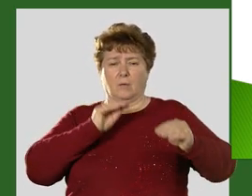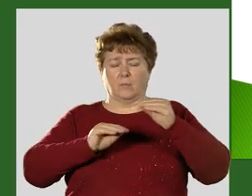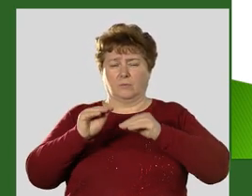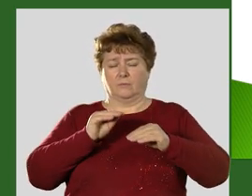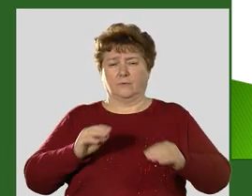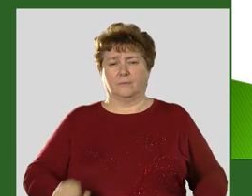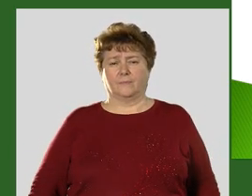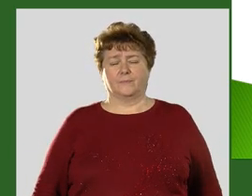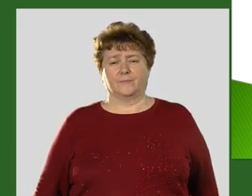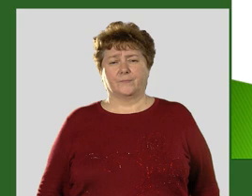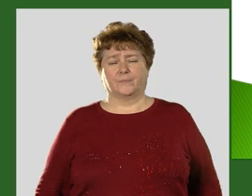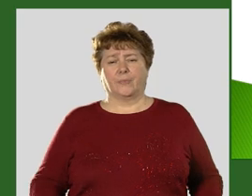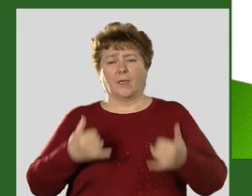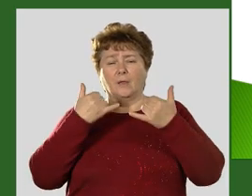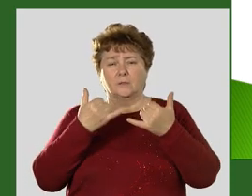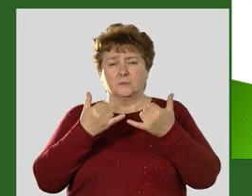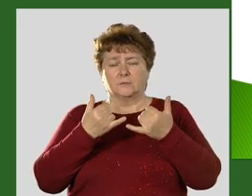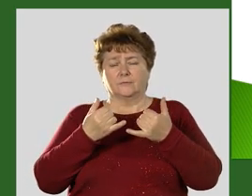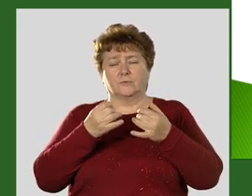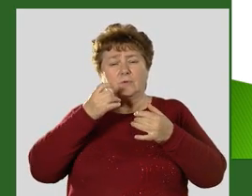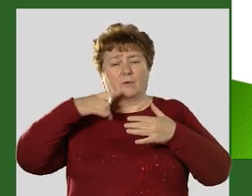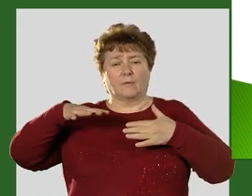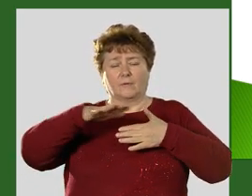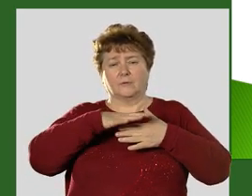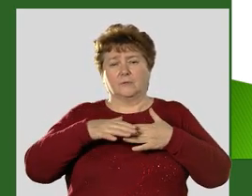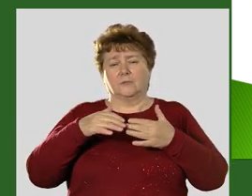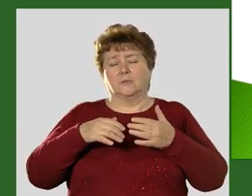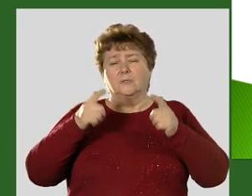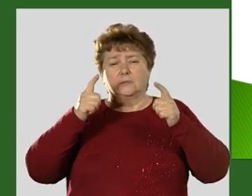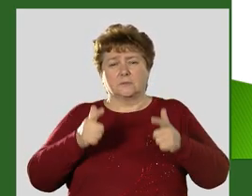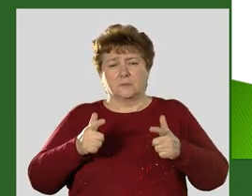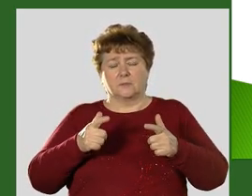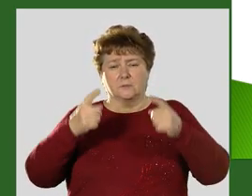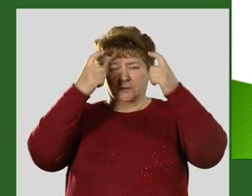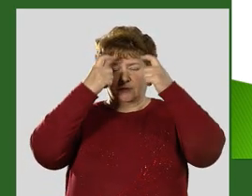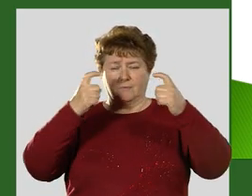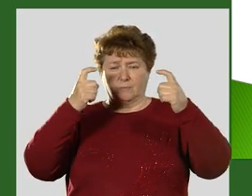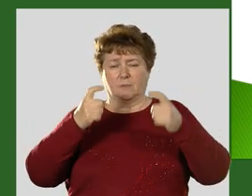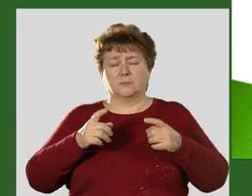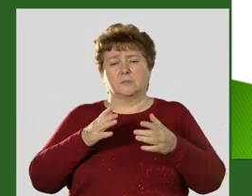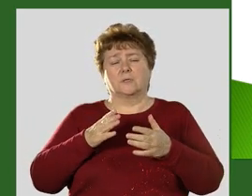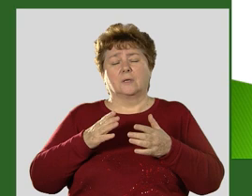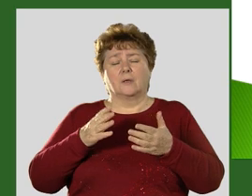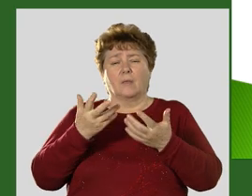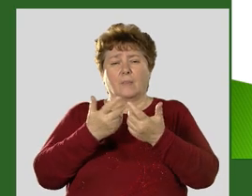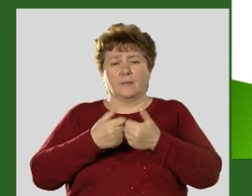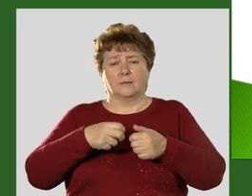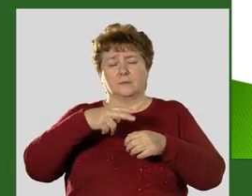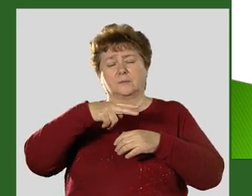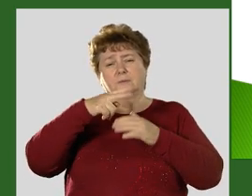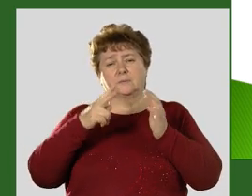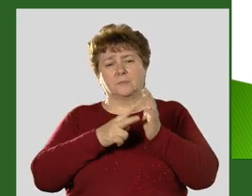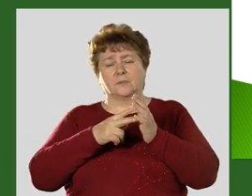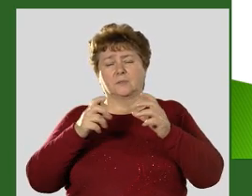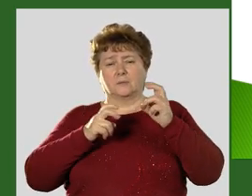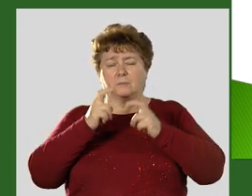оборудования. На сегодня в Кыргызстане, согласно официальной информации, насчитывается 17